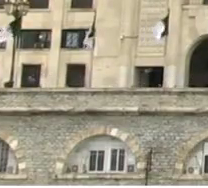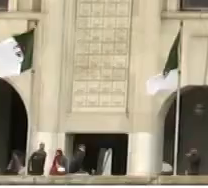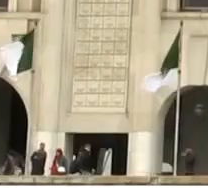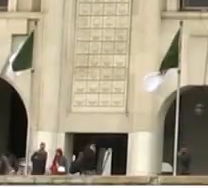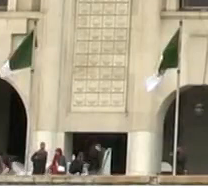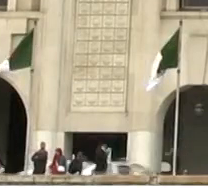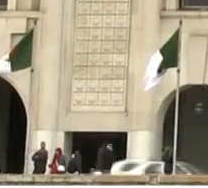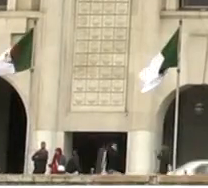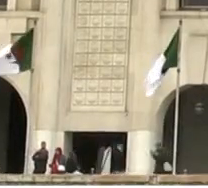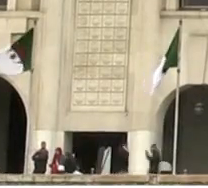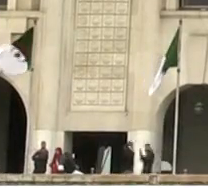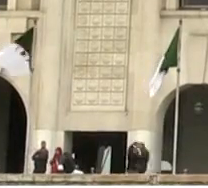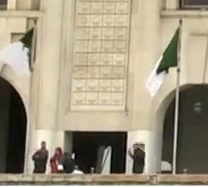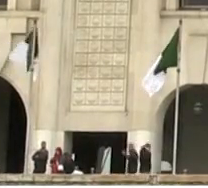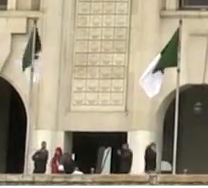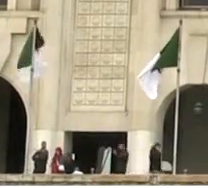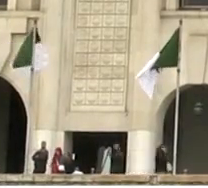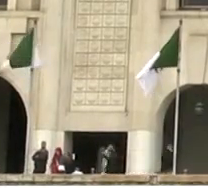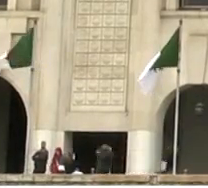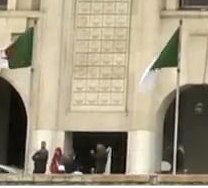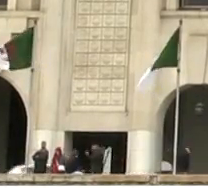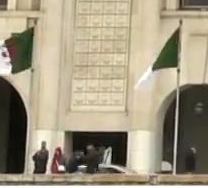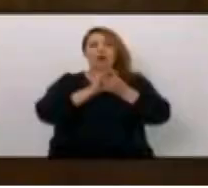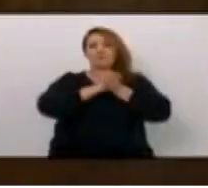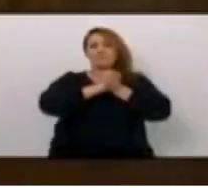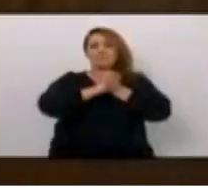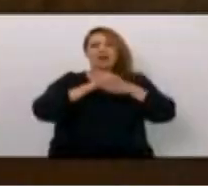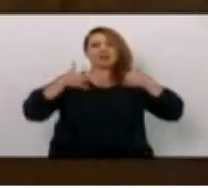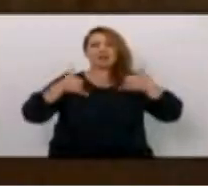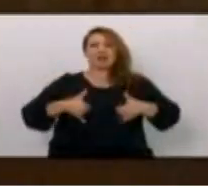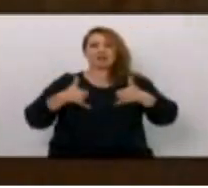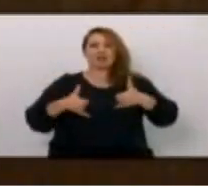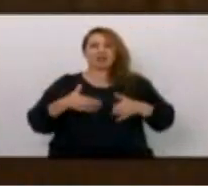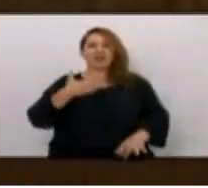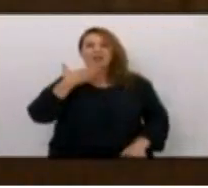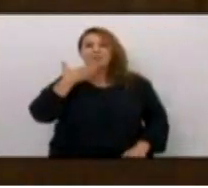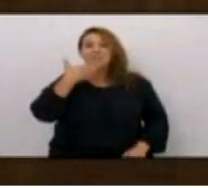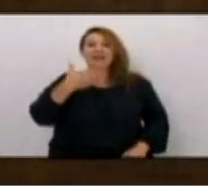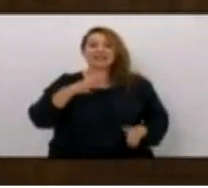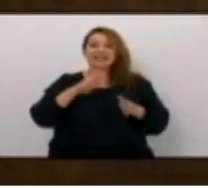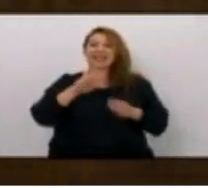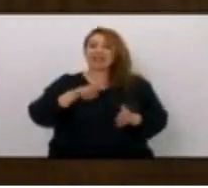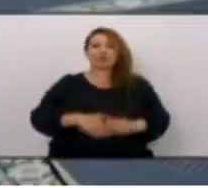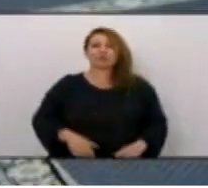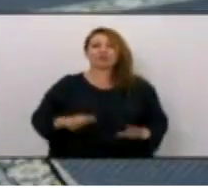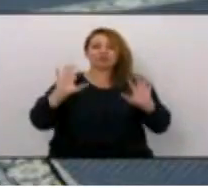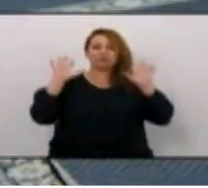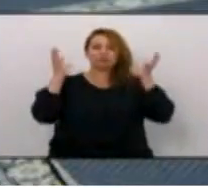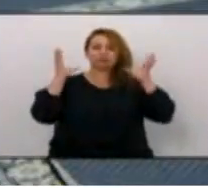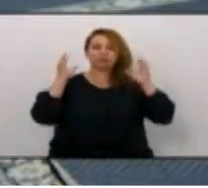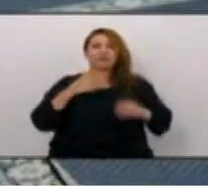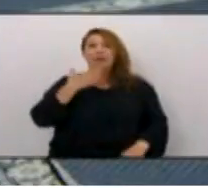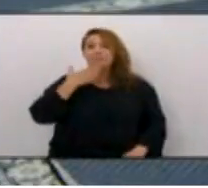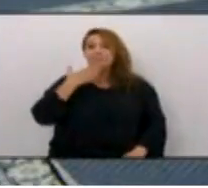الخطوة بالتاريخية ويرى بأن هذه الوثيقة الدستورية هي بداية لبناء جزائر جديدة،